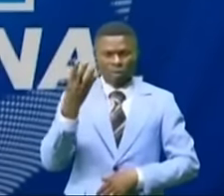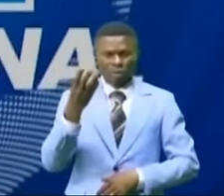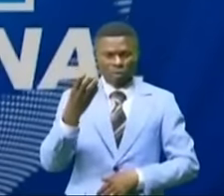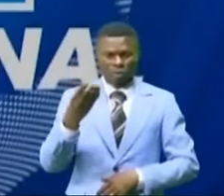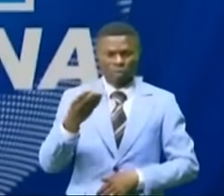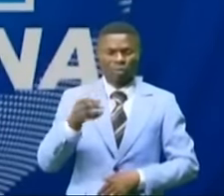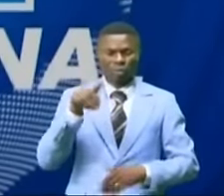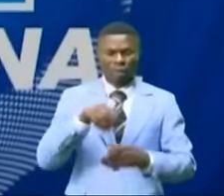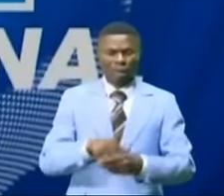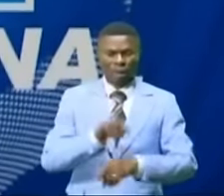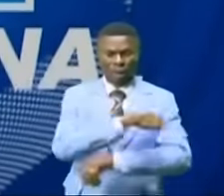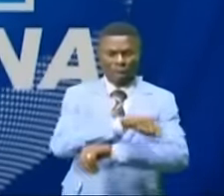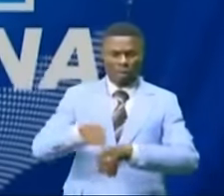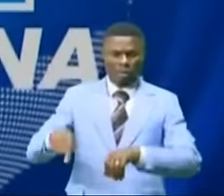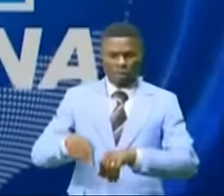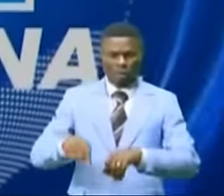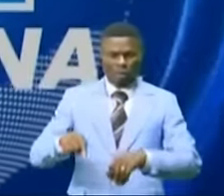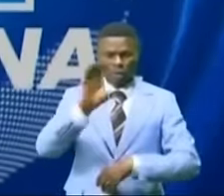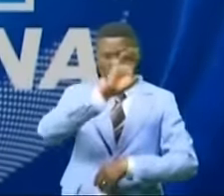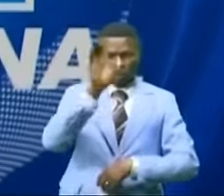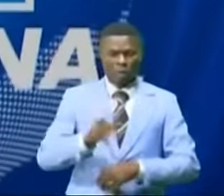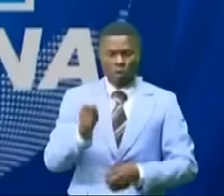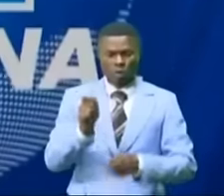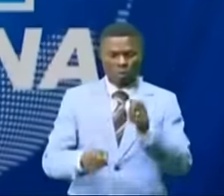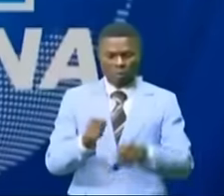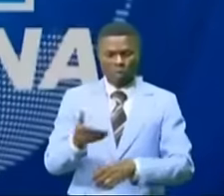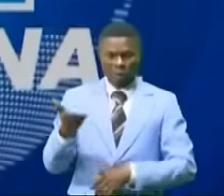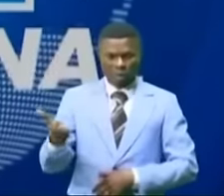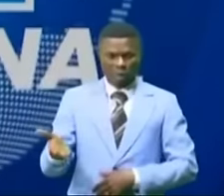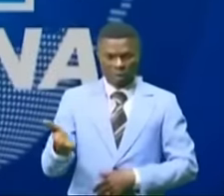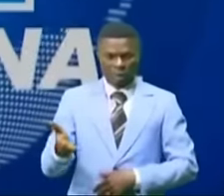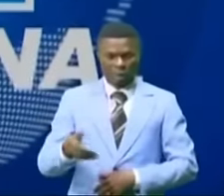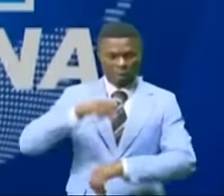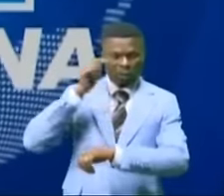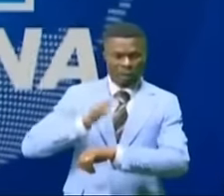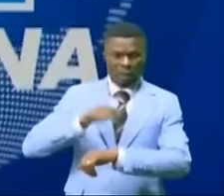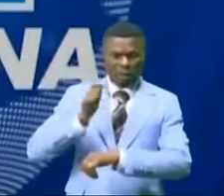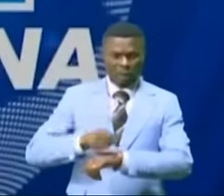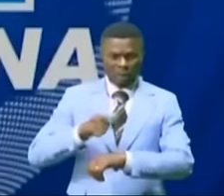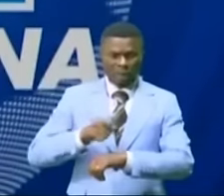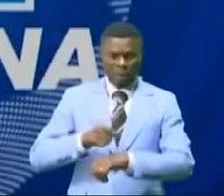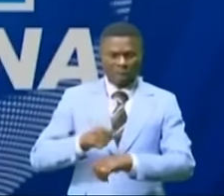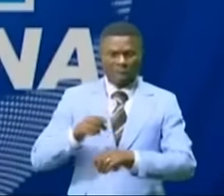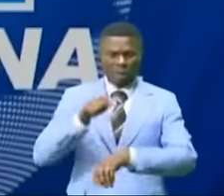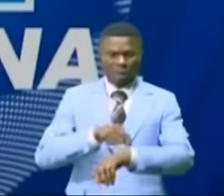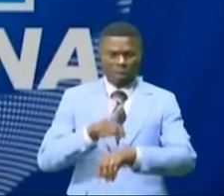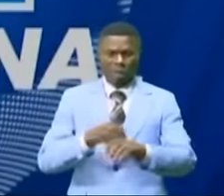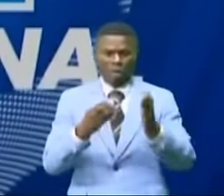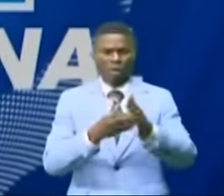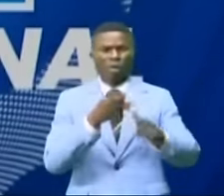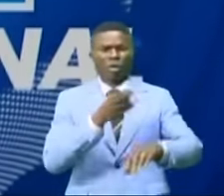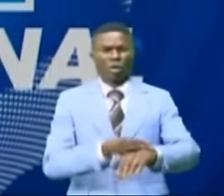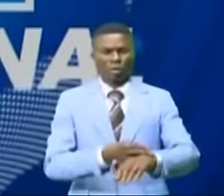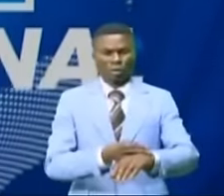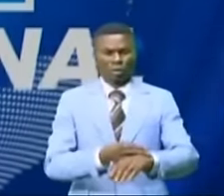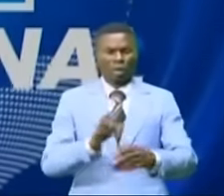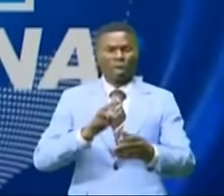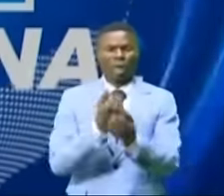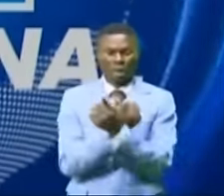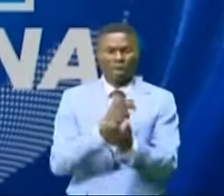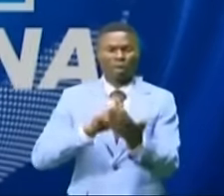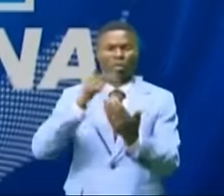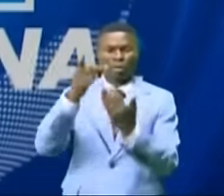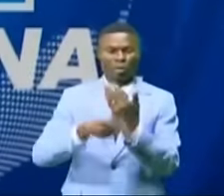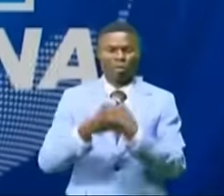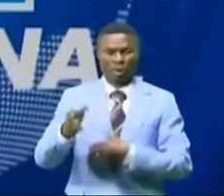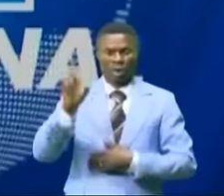local ordinaire de ces audiences publiques du tribunal de Séom à partir de 9h suivant le programme